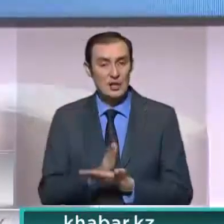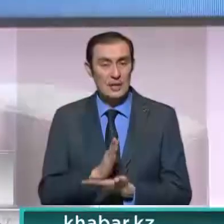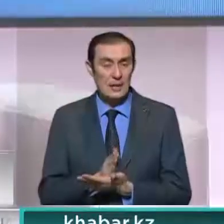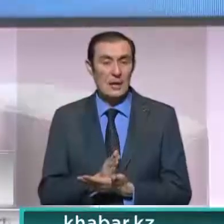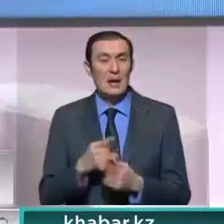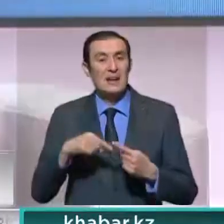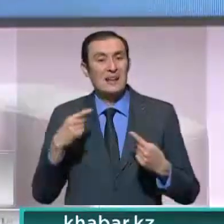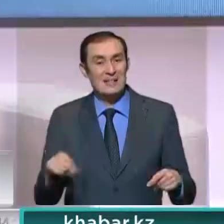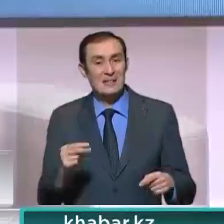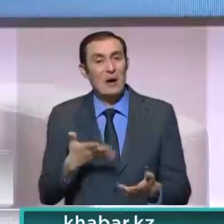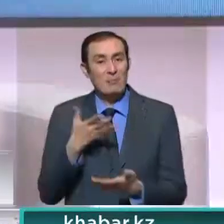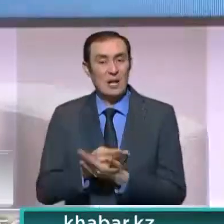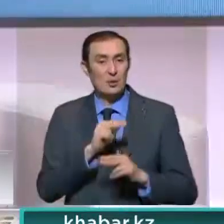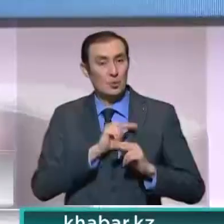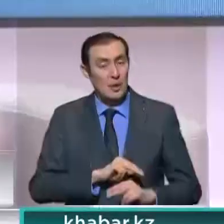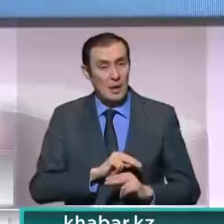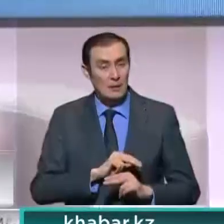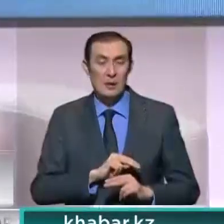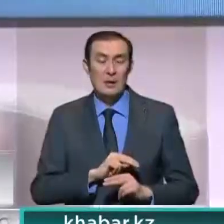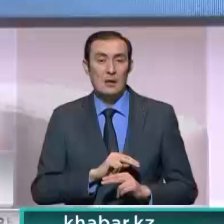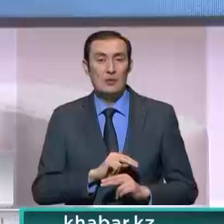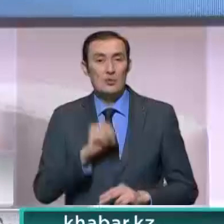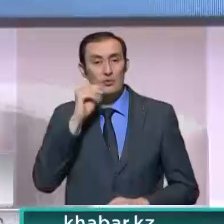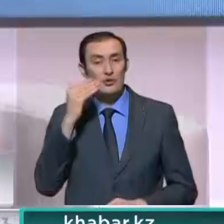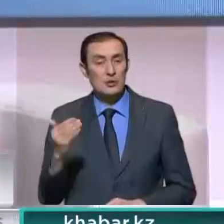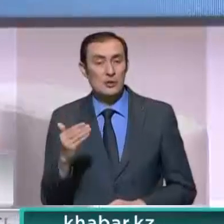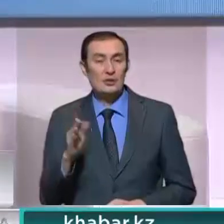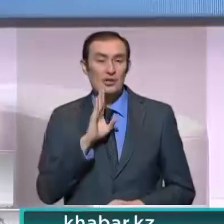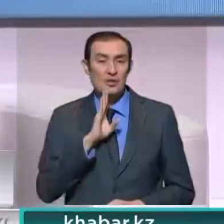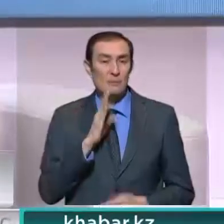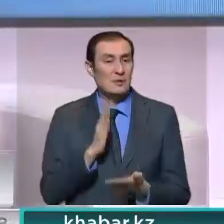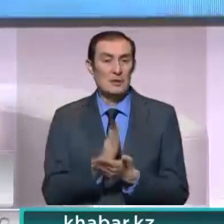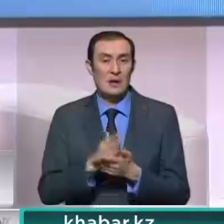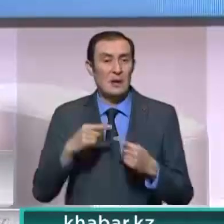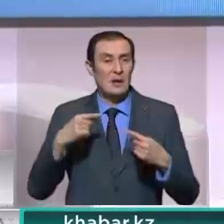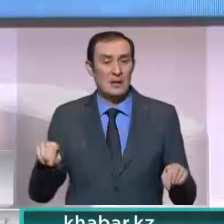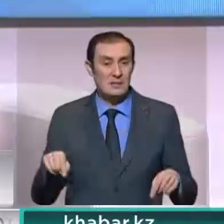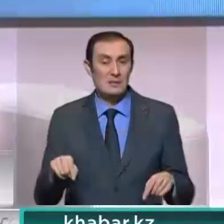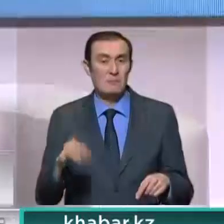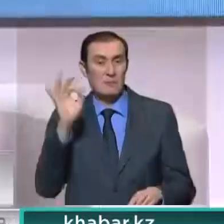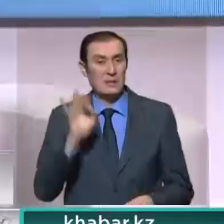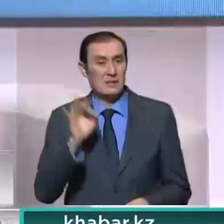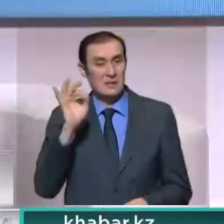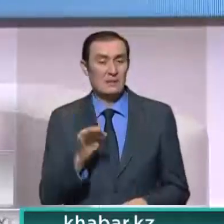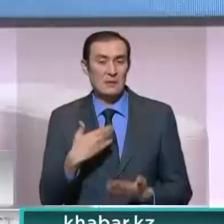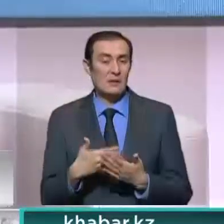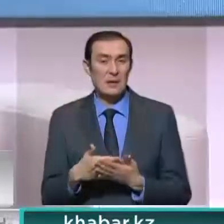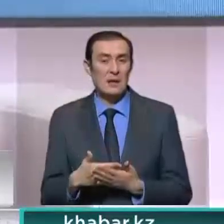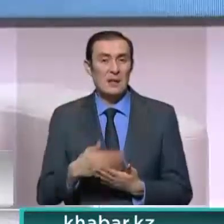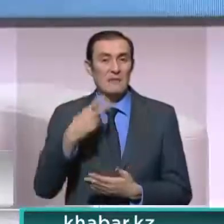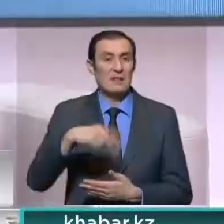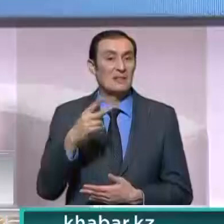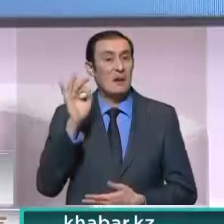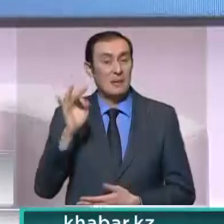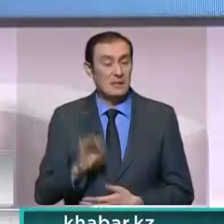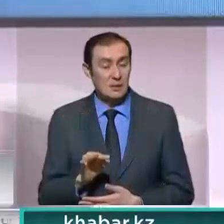разницы в оплате труда между мужчинами и женщинами где-то надо в процентном соотношении это